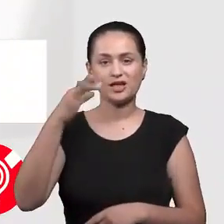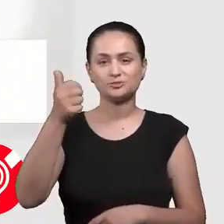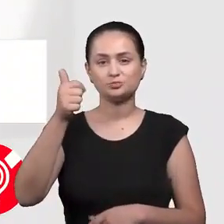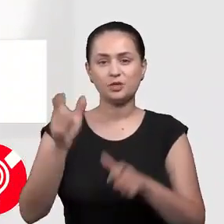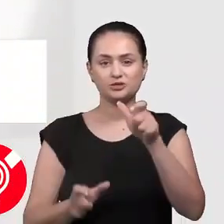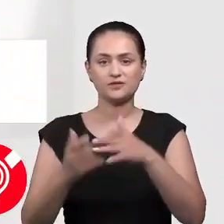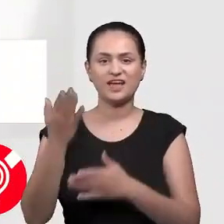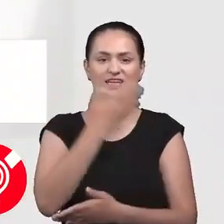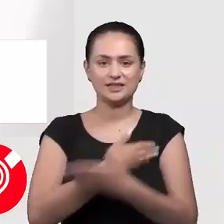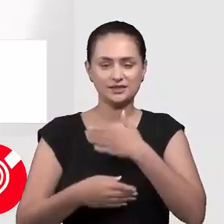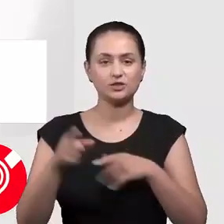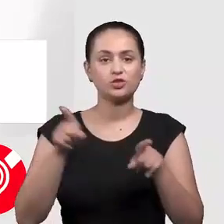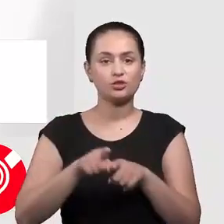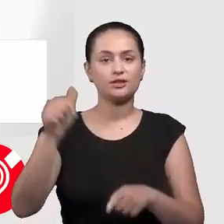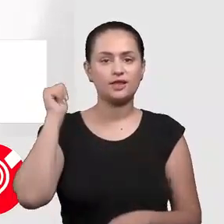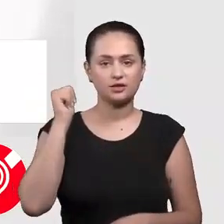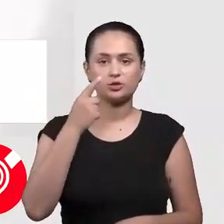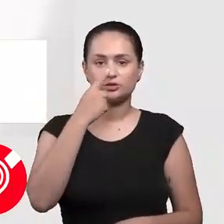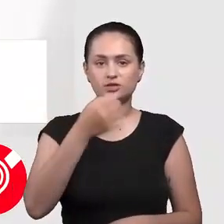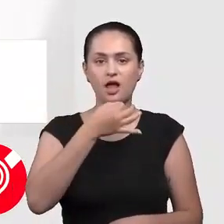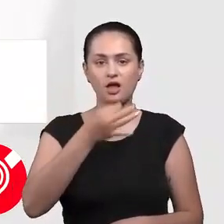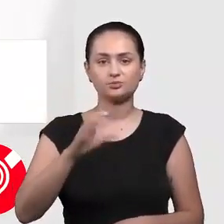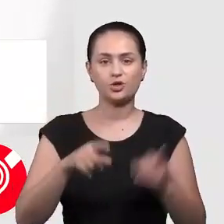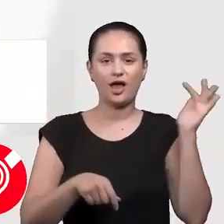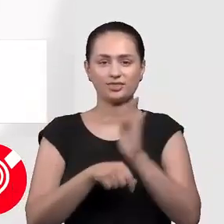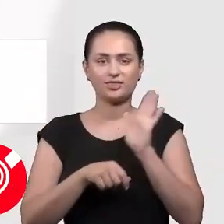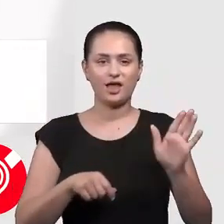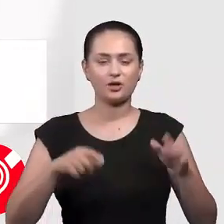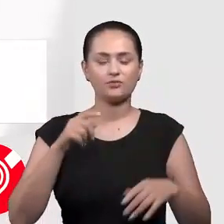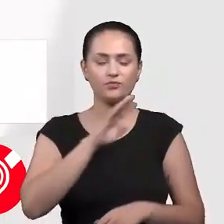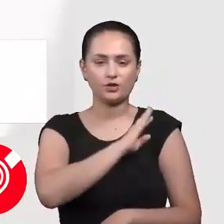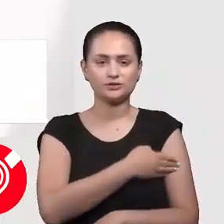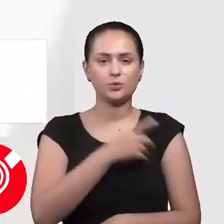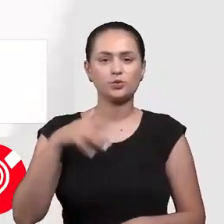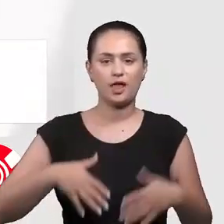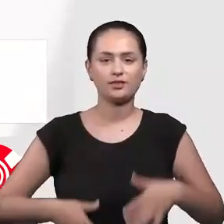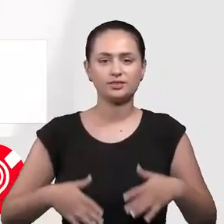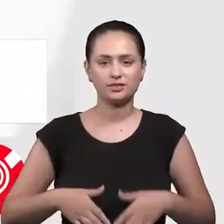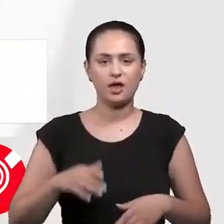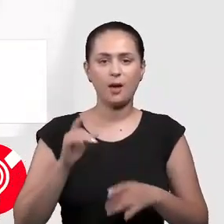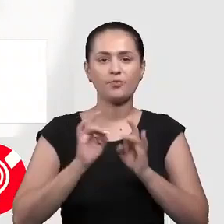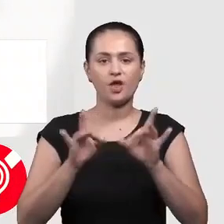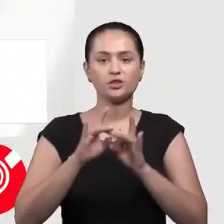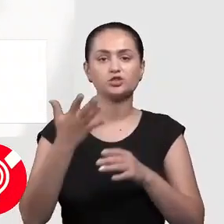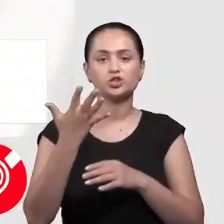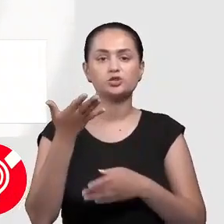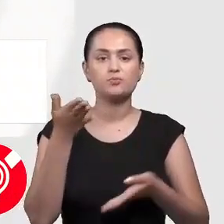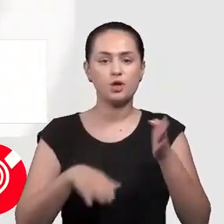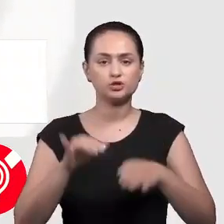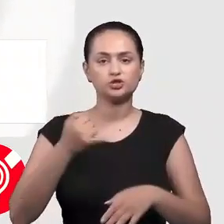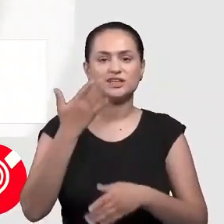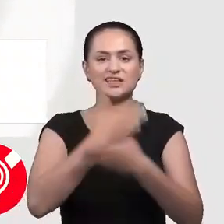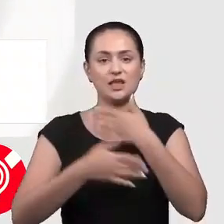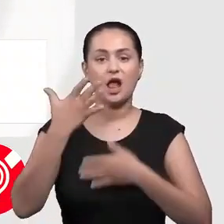11 au fost răniți. Tot ieri, Rusia a transmis că un atac al forțelor ucrainene în Sevastopol a dus la moartea a 5 persoane și cu